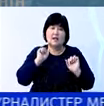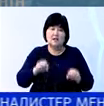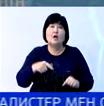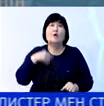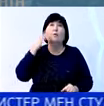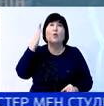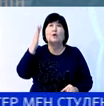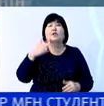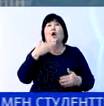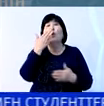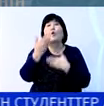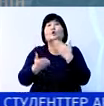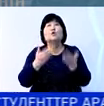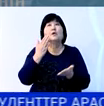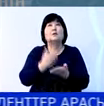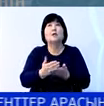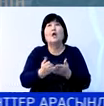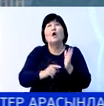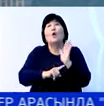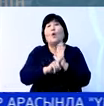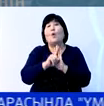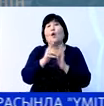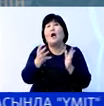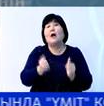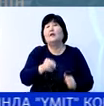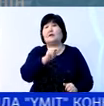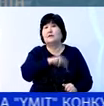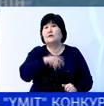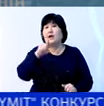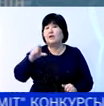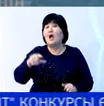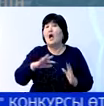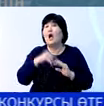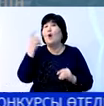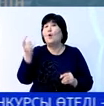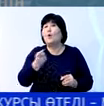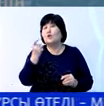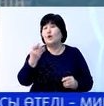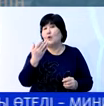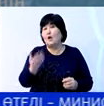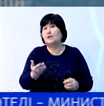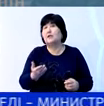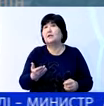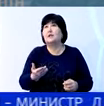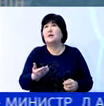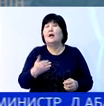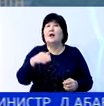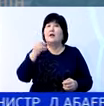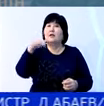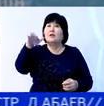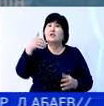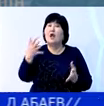Болашақта біз ұсынып жатып, қазір қолға алатын азаматтар болса, ауыл шаруашылық қоры арқылы да несие әкелуге